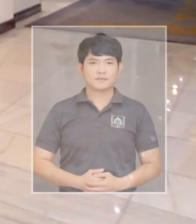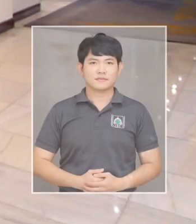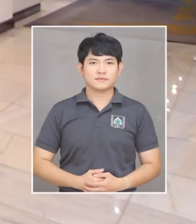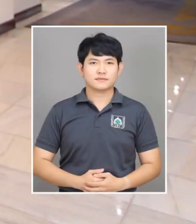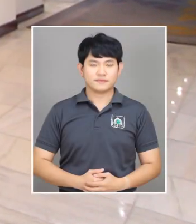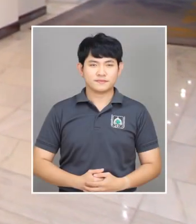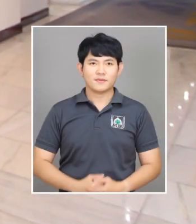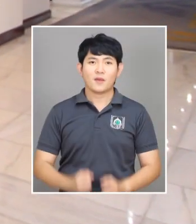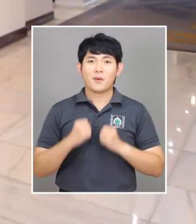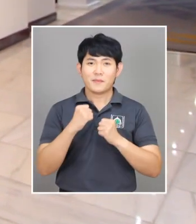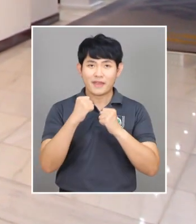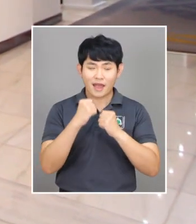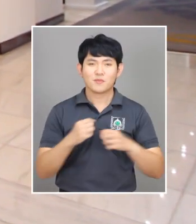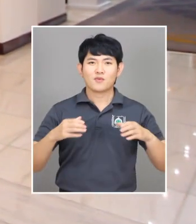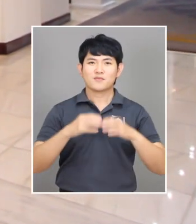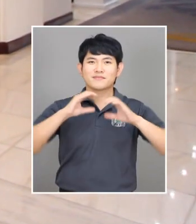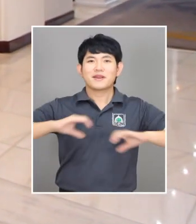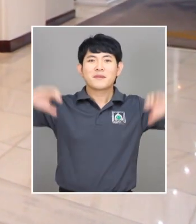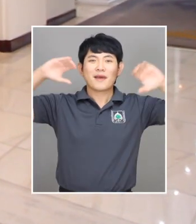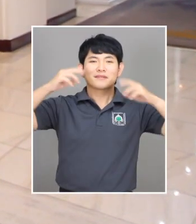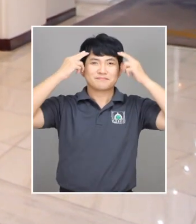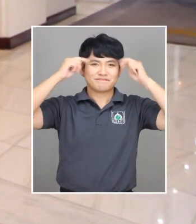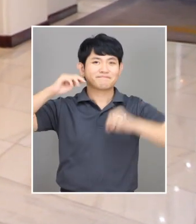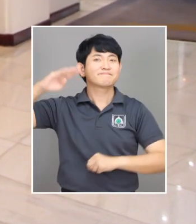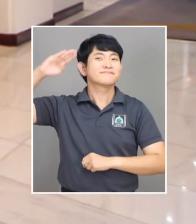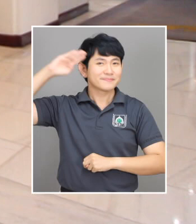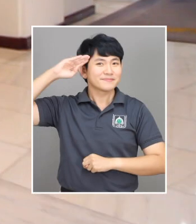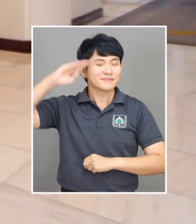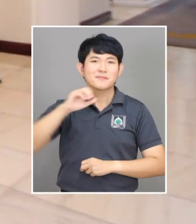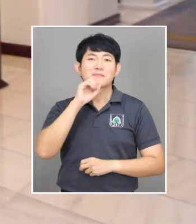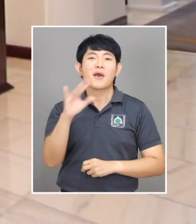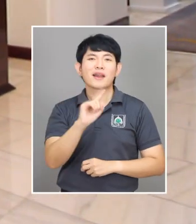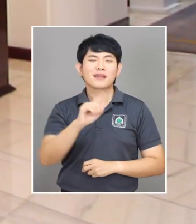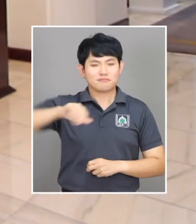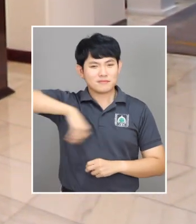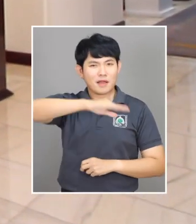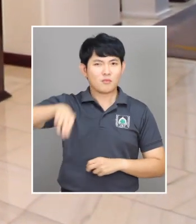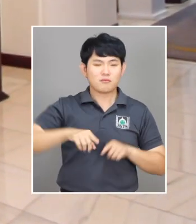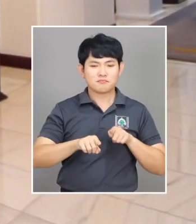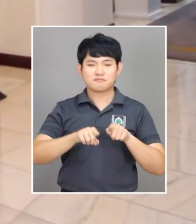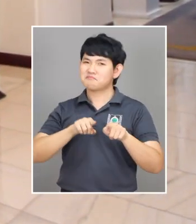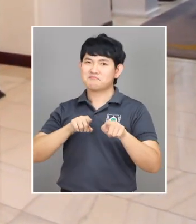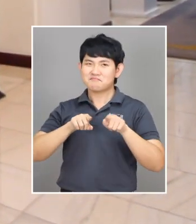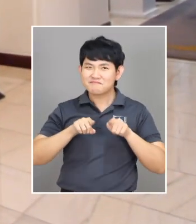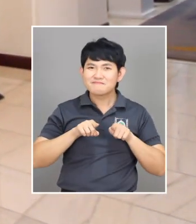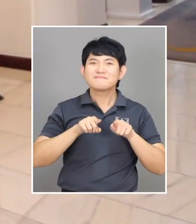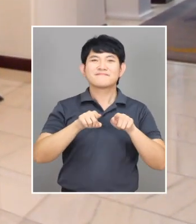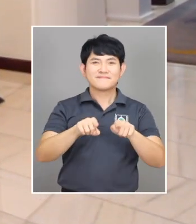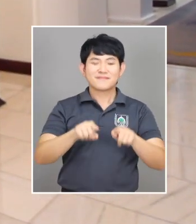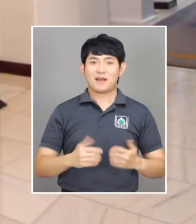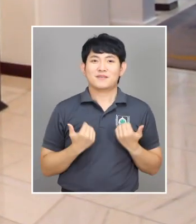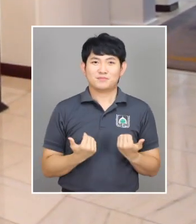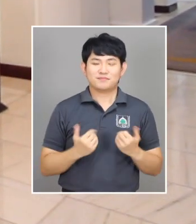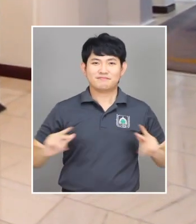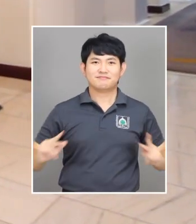ด้วยความพยายามของรัฐบาลของท่านนายกประยุทธ์จันทร์โอชาที่บอกว่าเราจะไม่ทอดทิ้งใครไว้ข้างหลังวันนี้นะคะ